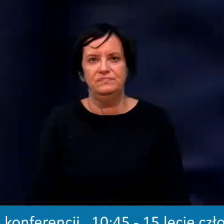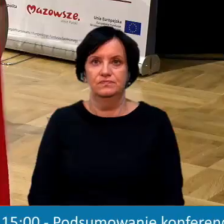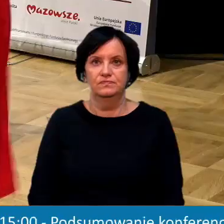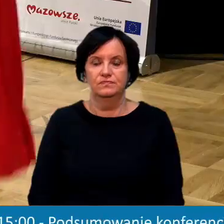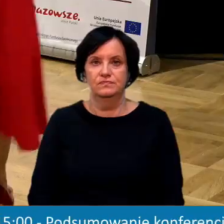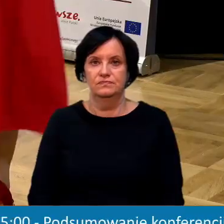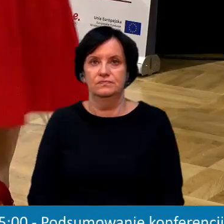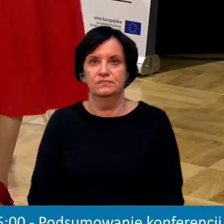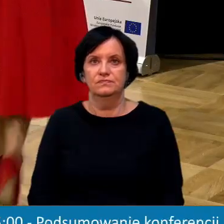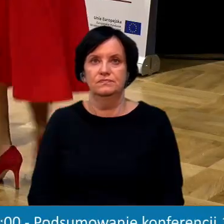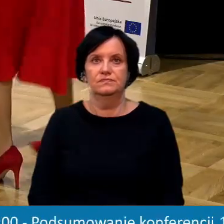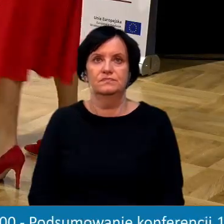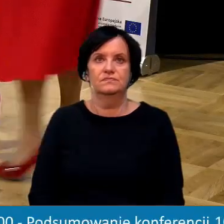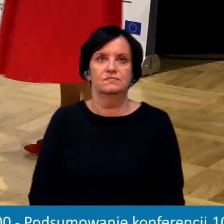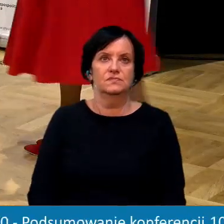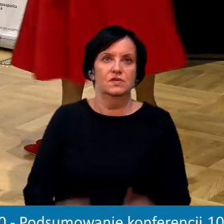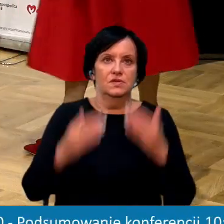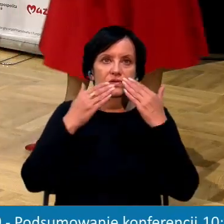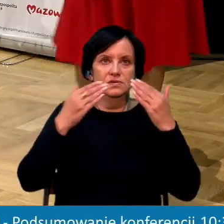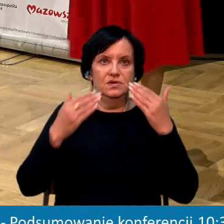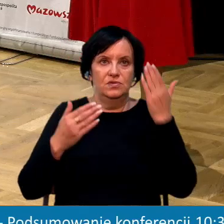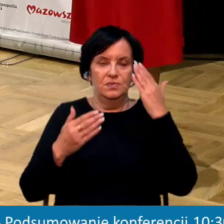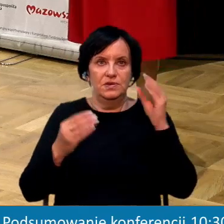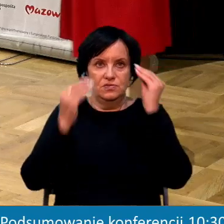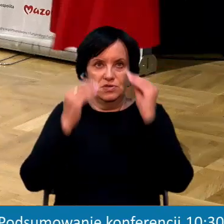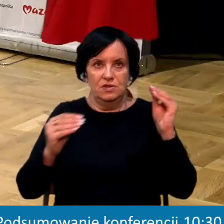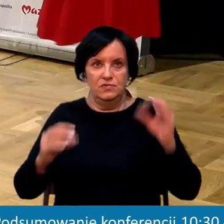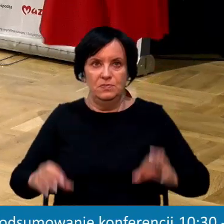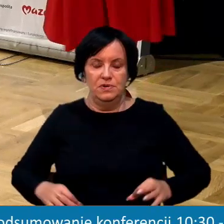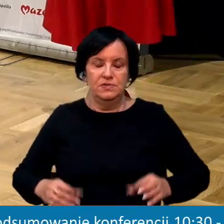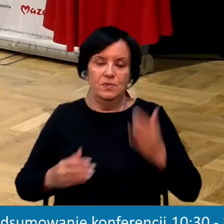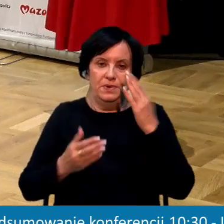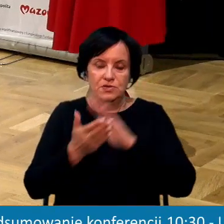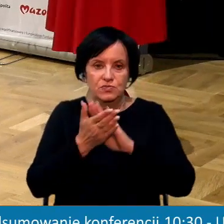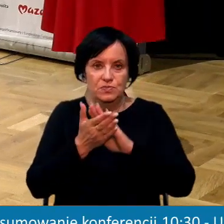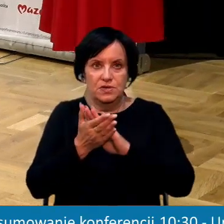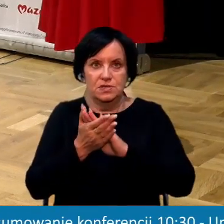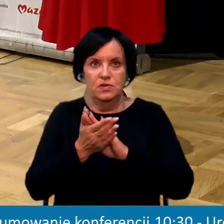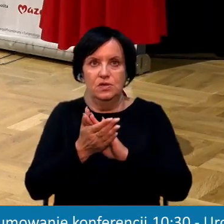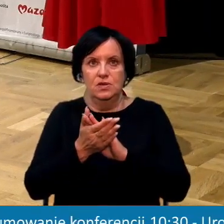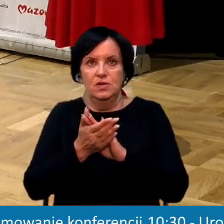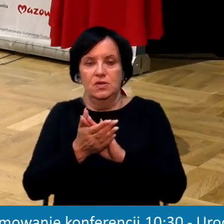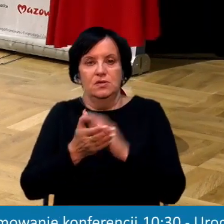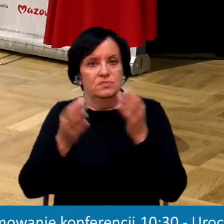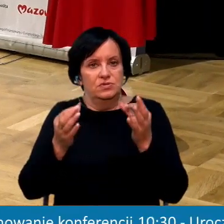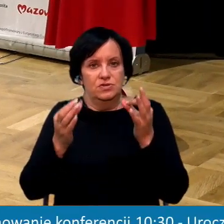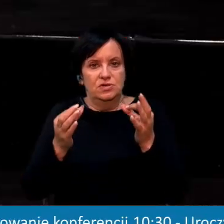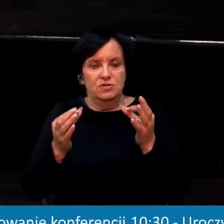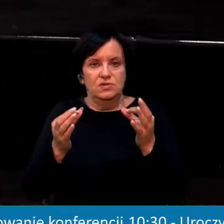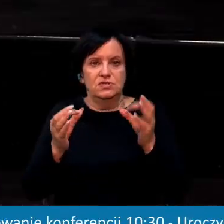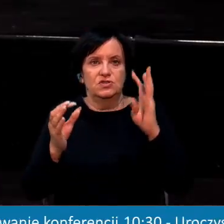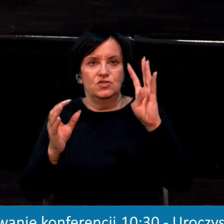Dziękuję panu. Dziękuję bardzo. Szanowni Państwo, Państwa bardzo przepraszam, ponieważ rzeczywiście dzisiaj to już jest